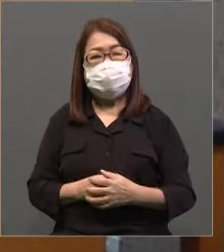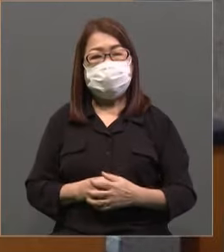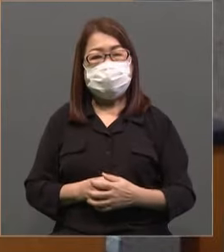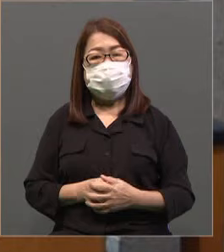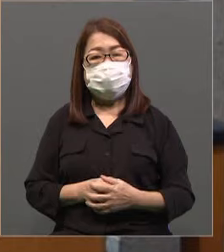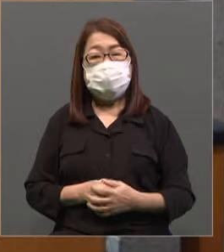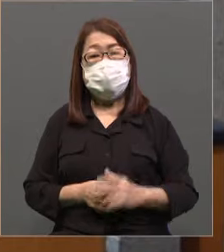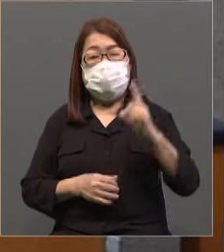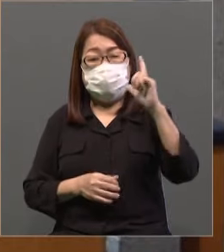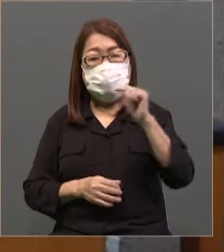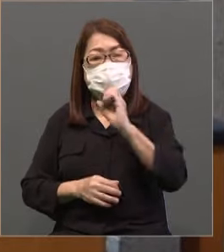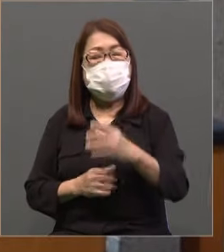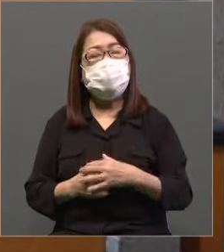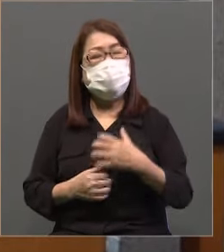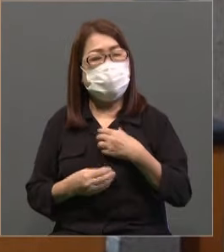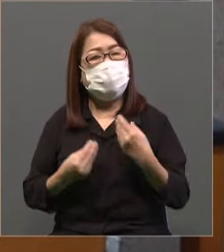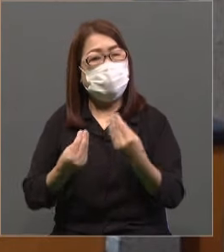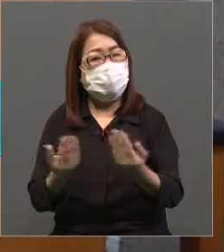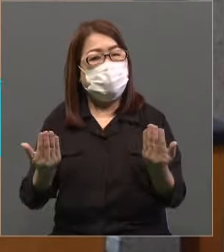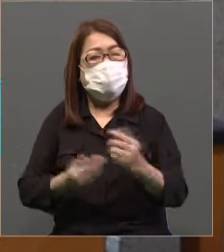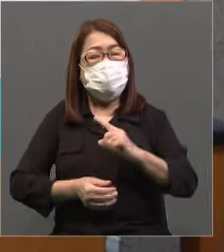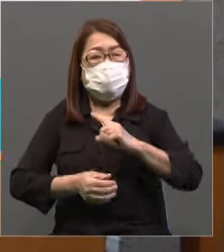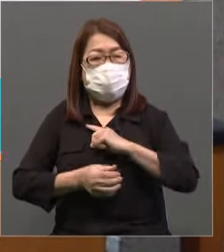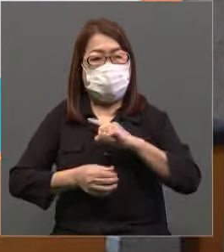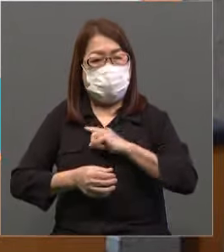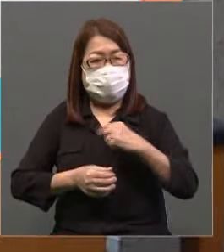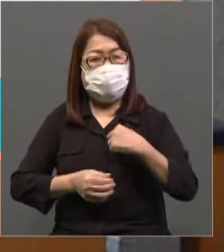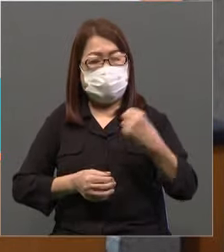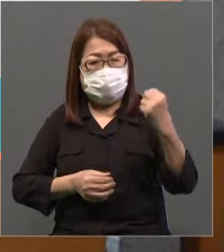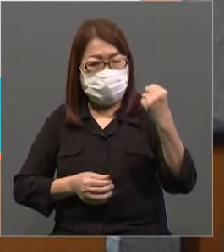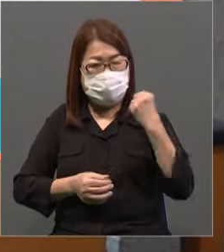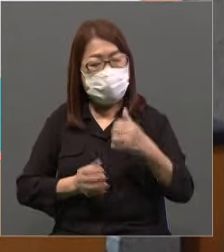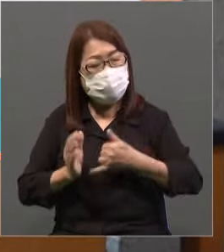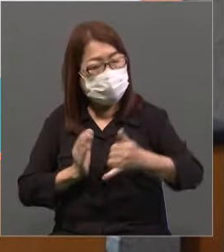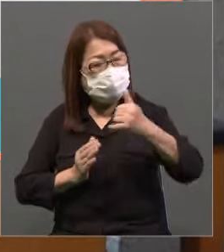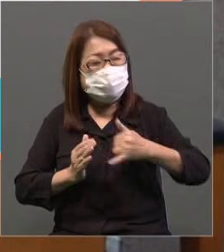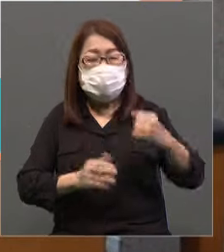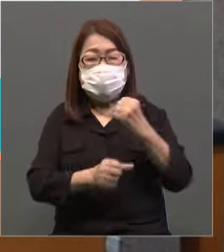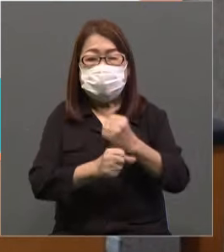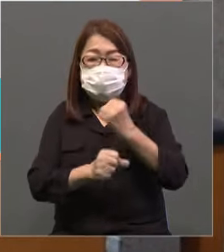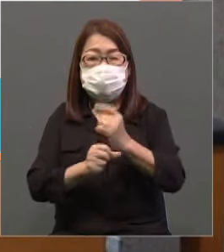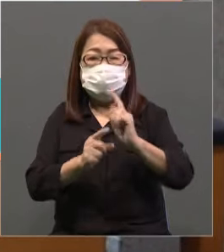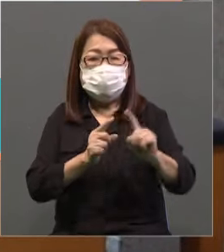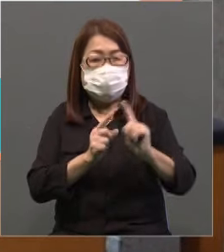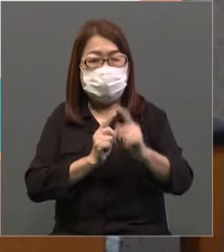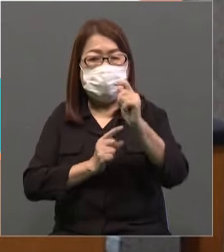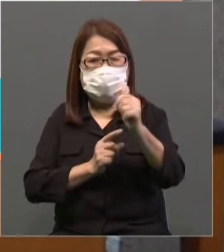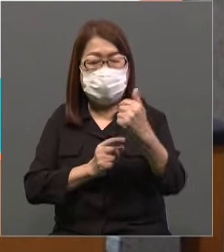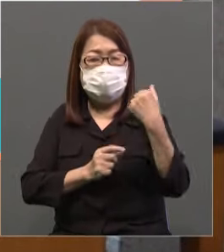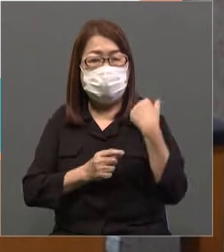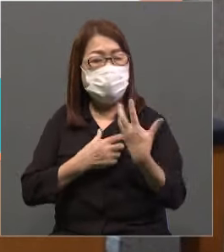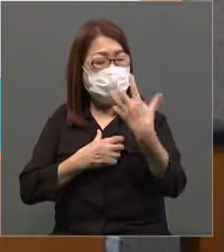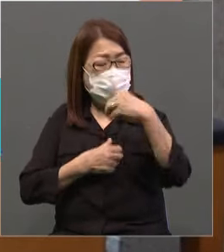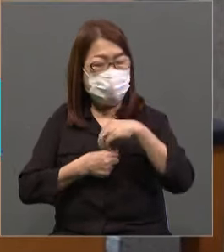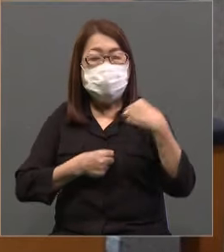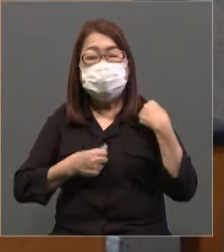เราอยากให้เขามีความมั่นใจในตัวเองยืนอยู่ในสังคมได้อย่างมีความสุขแล้วก็